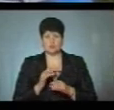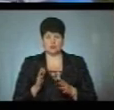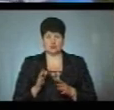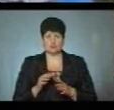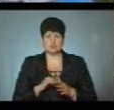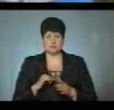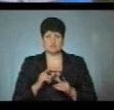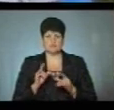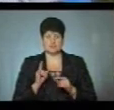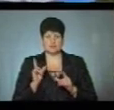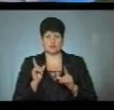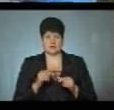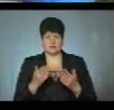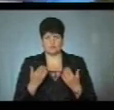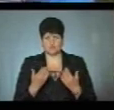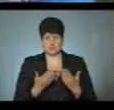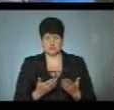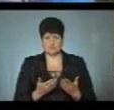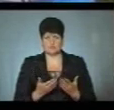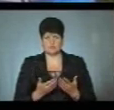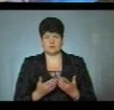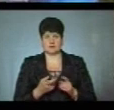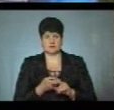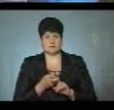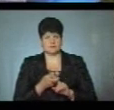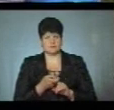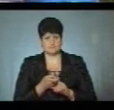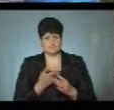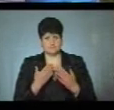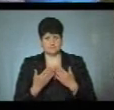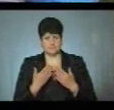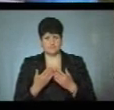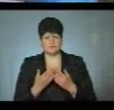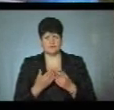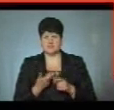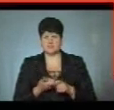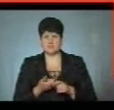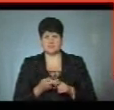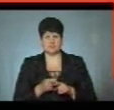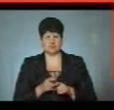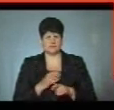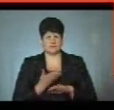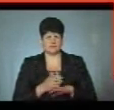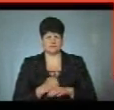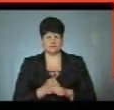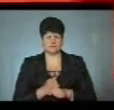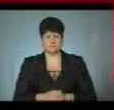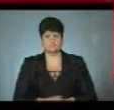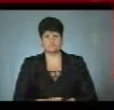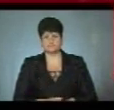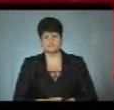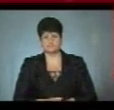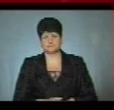їхня дитинка поїхала на відпочинок. Наводимо контакти. Це кропотлива, дуже кропотлива робота.